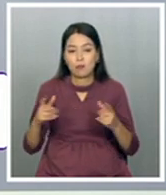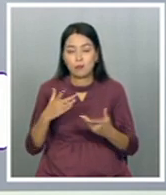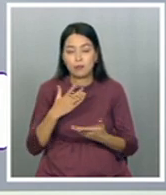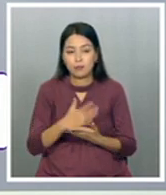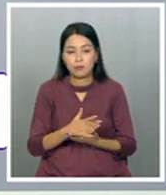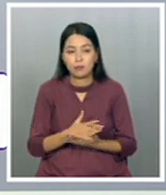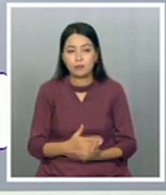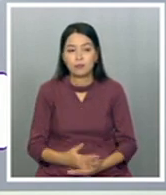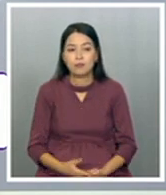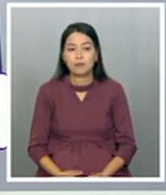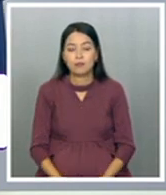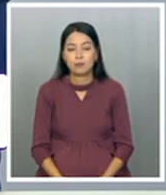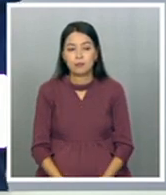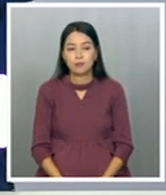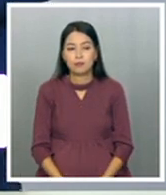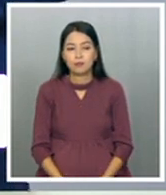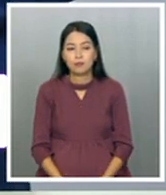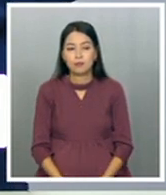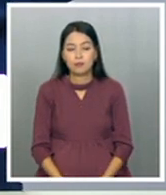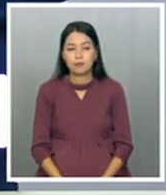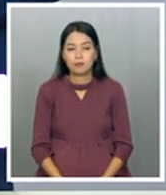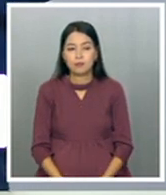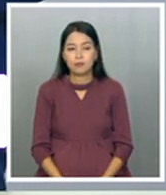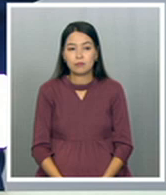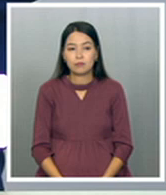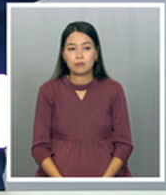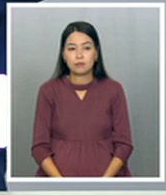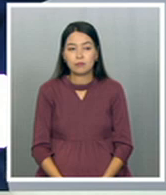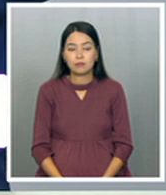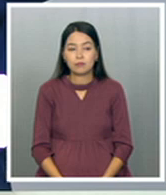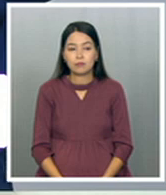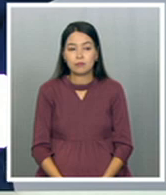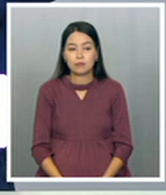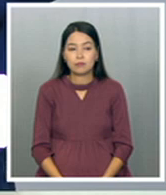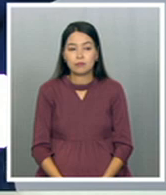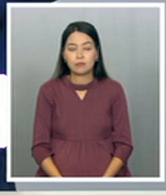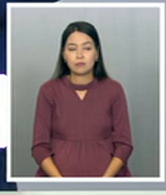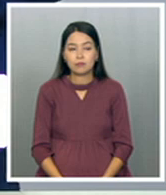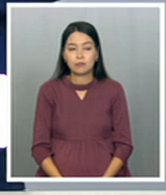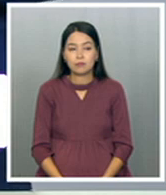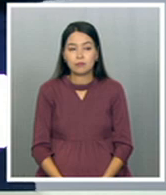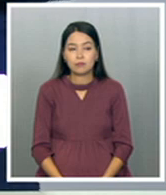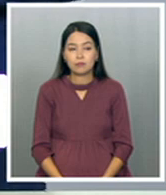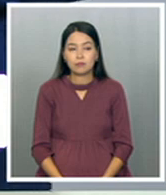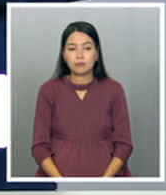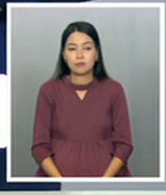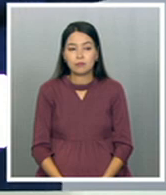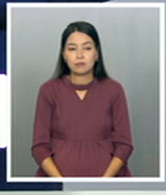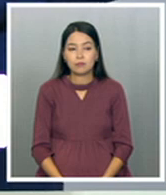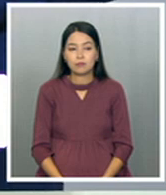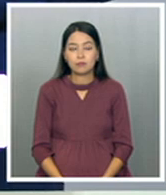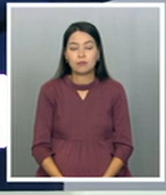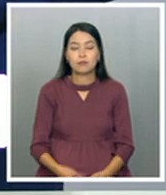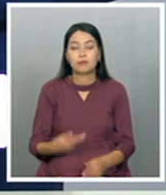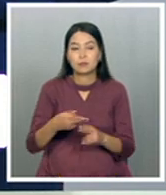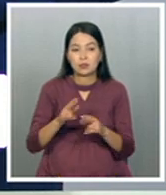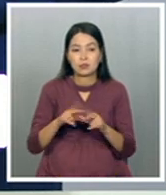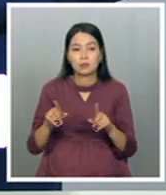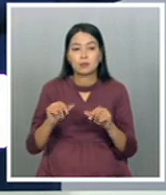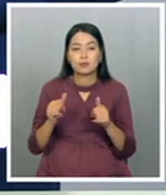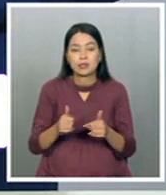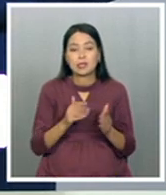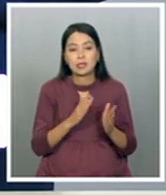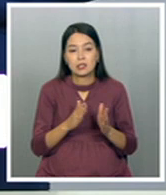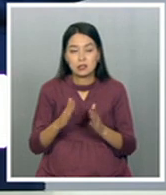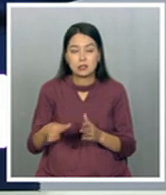уақыт. Ол табу үшін біз бүкіл әлемдік уақытқа меридиан және сағаттық немесе сағаттық белдеудің реттік санын